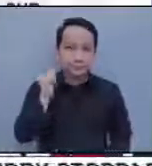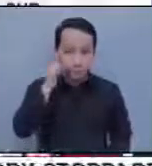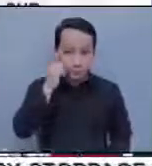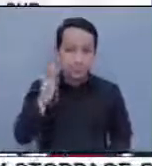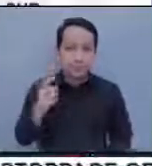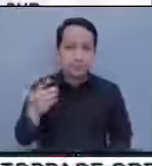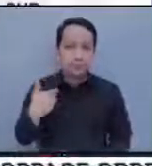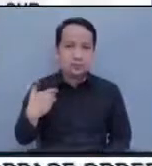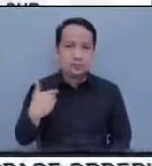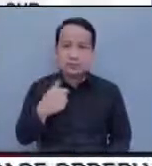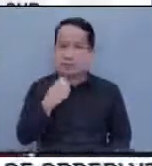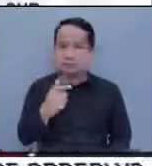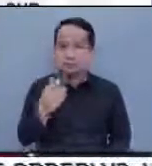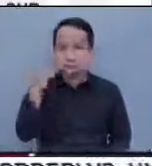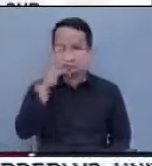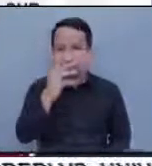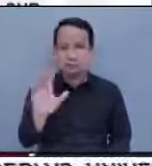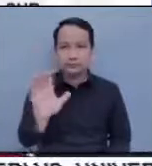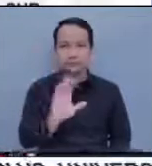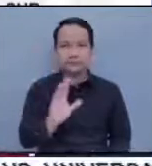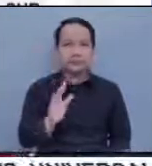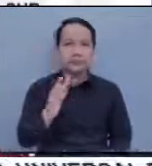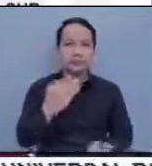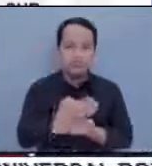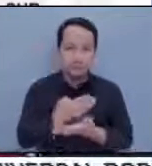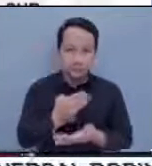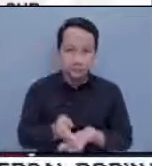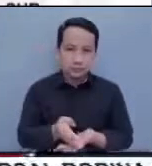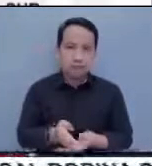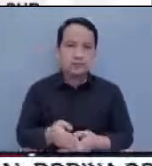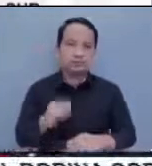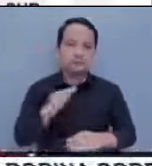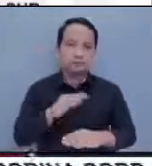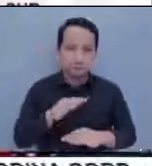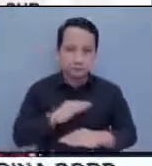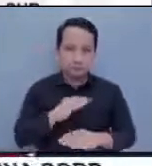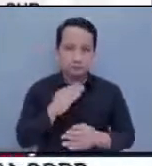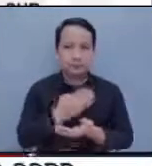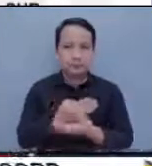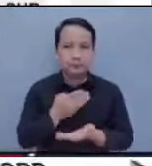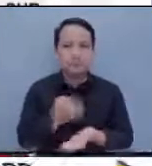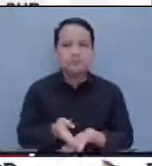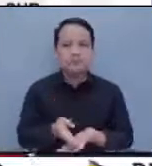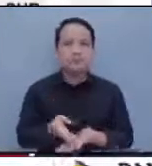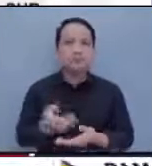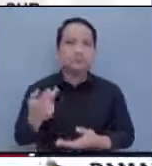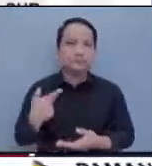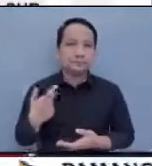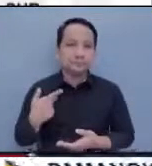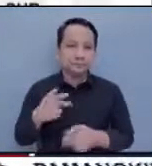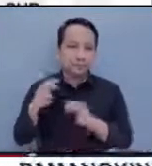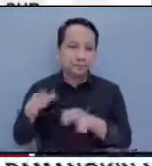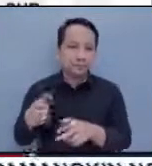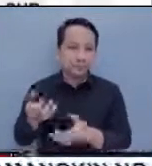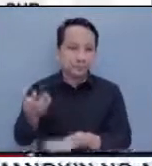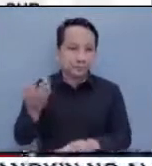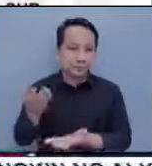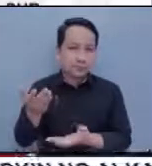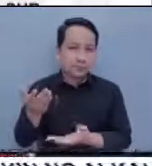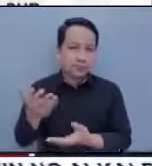dapat ipag-alala sa kanilang pondo. Sapat yung ating standby funds at yung ating mga